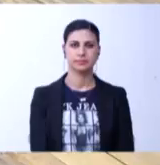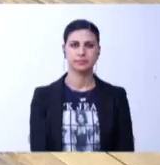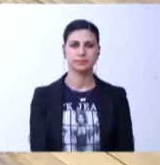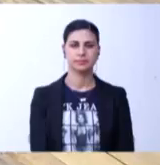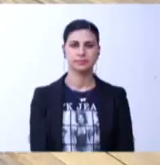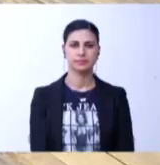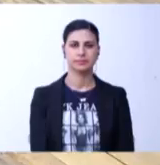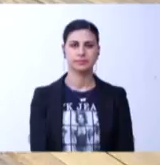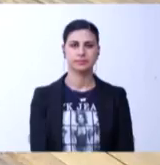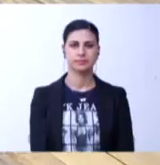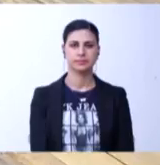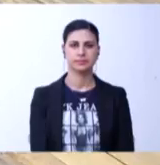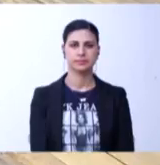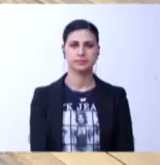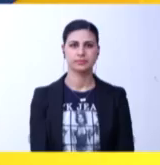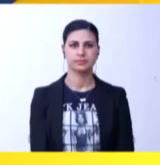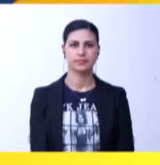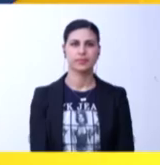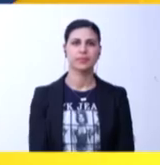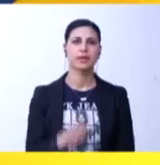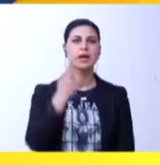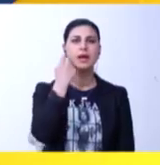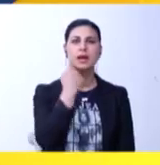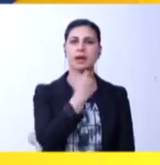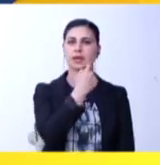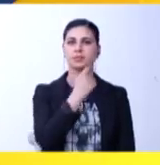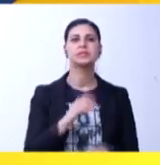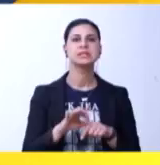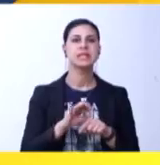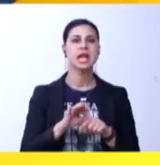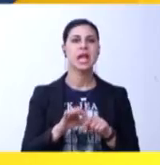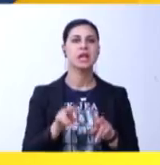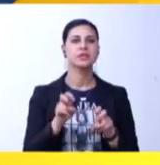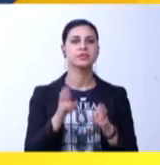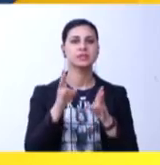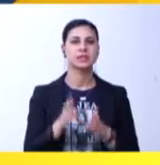გასაგები. ყბის ნერვის დაზიანებამ თუ შეიძლება